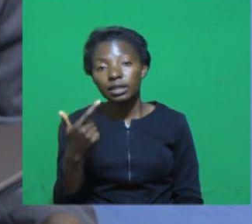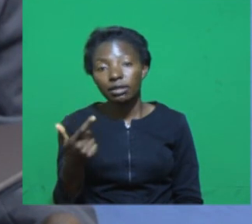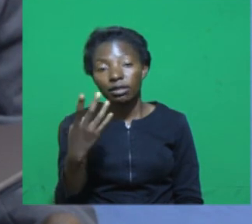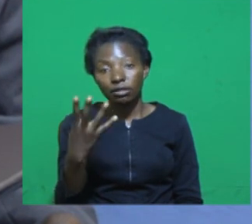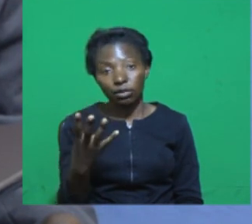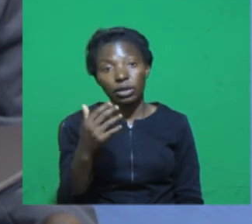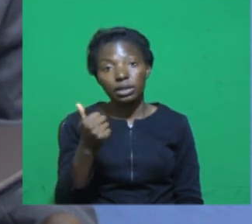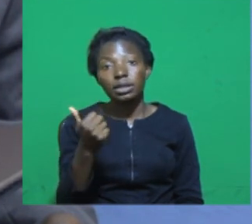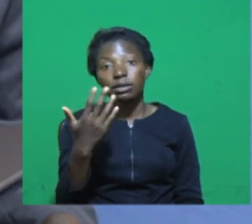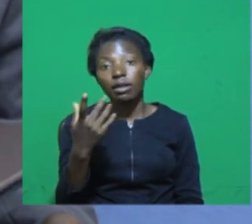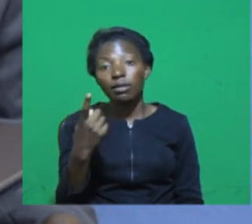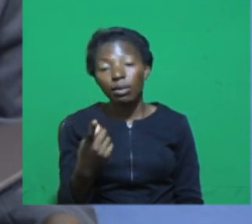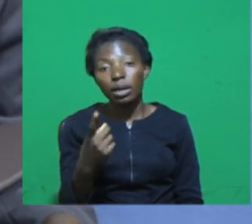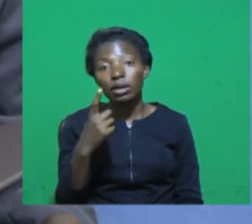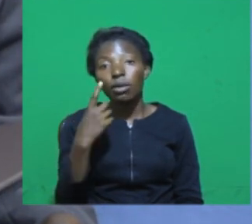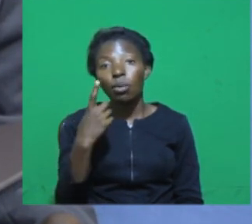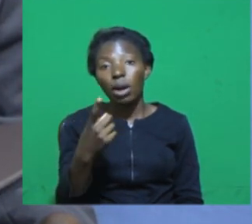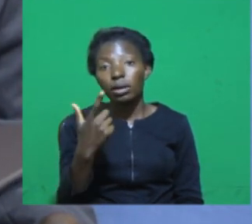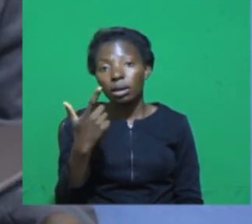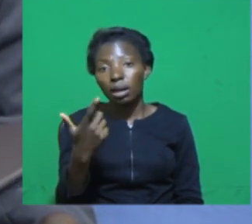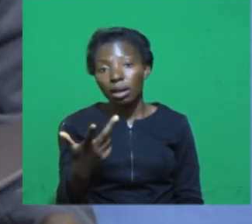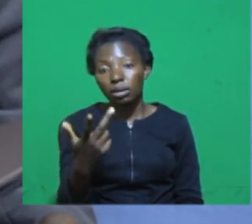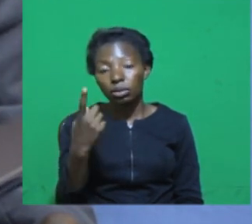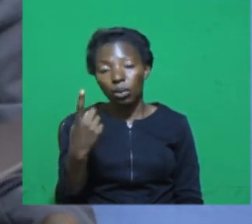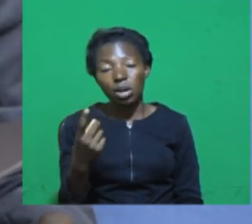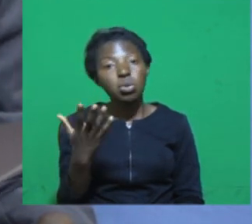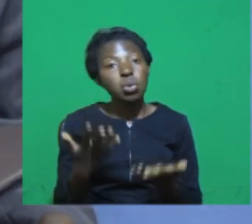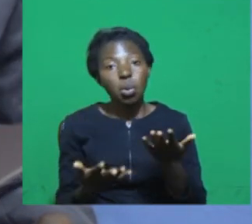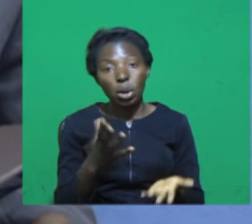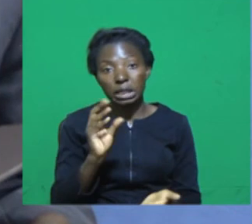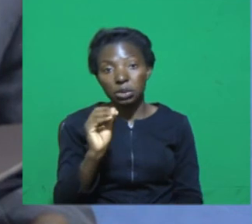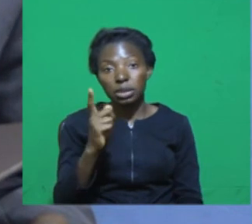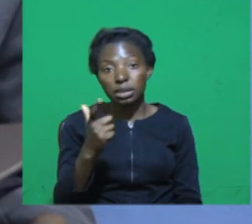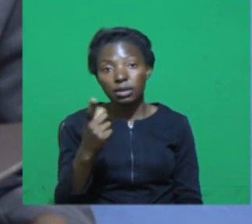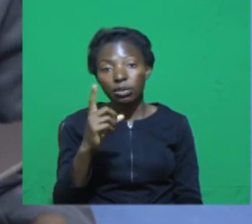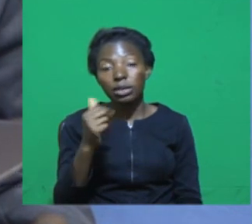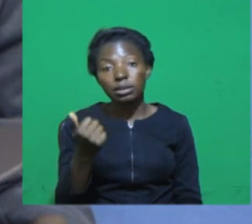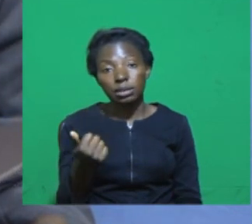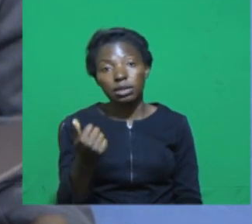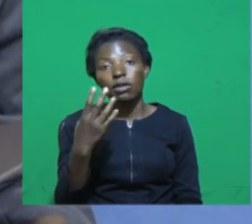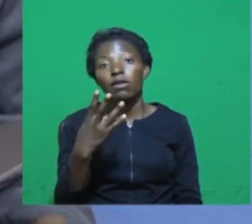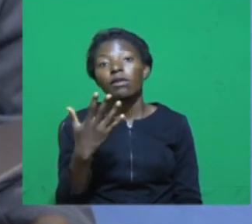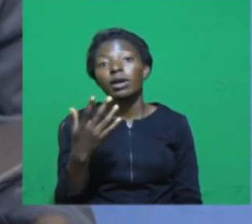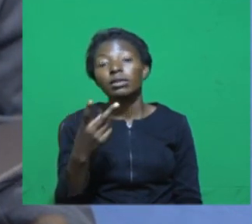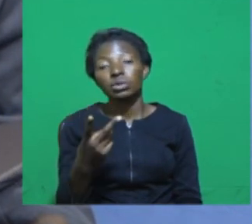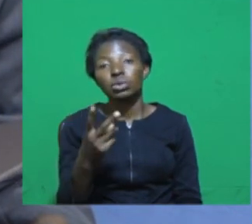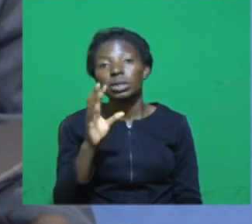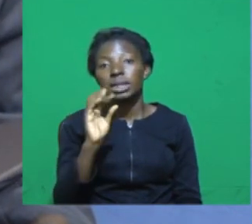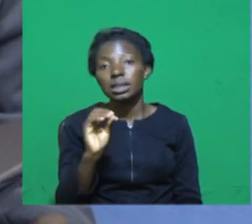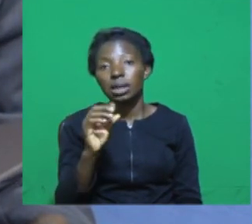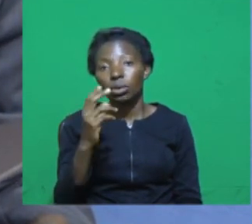0774 651 181 kana kuti 0716